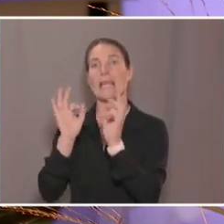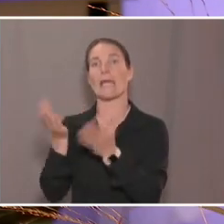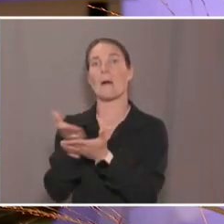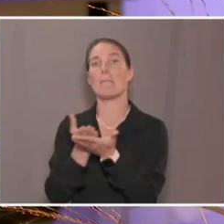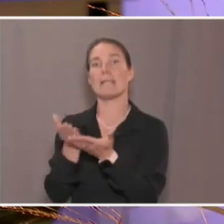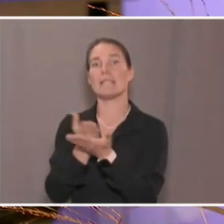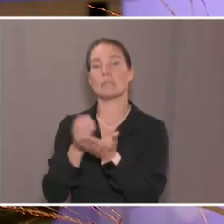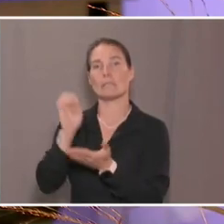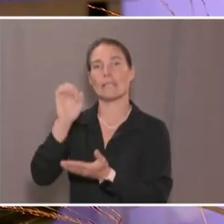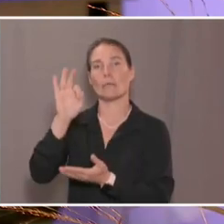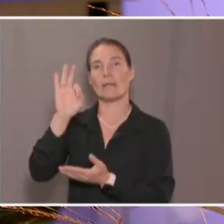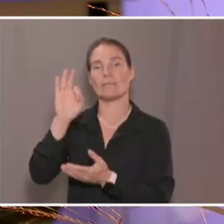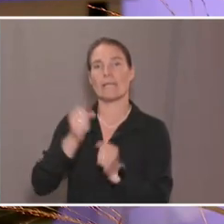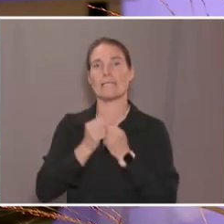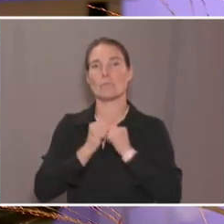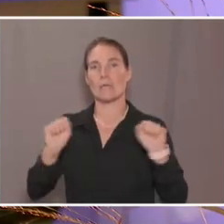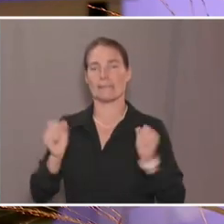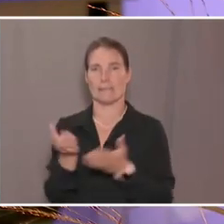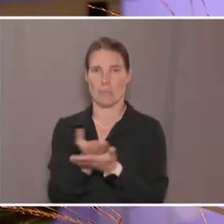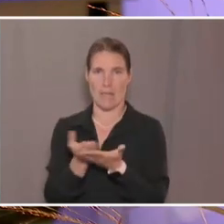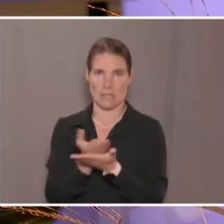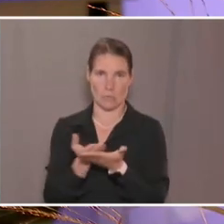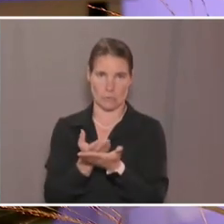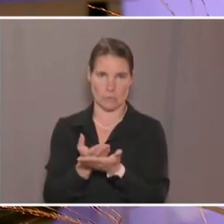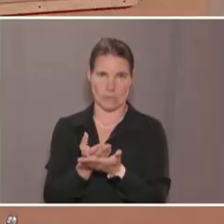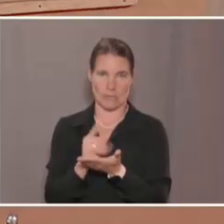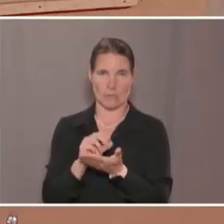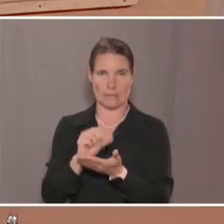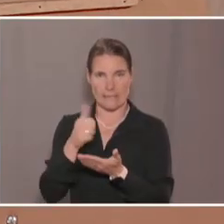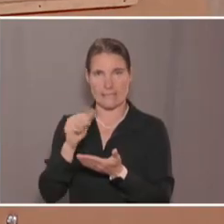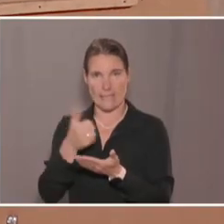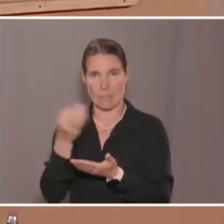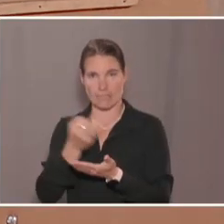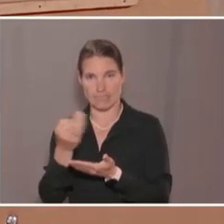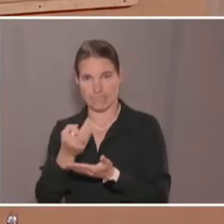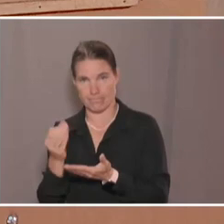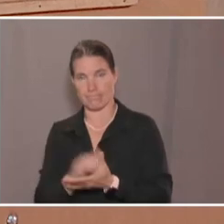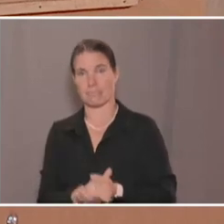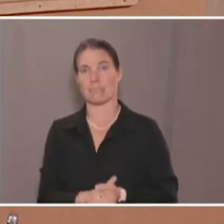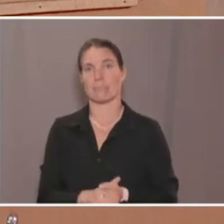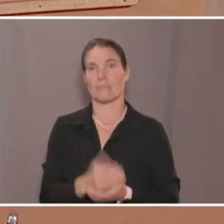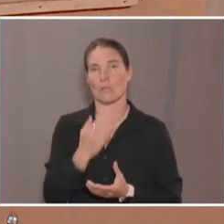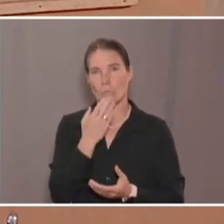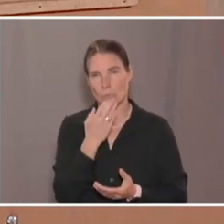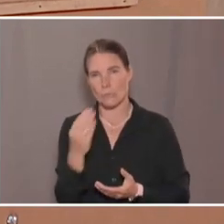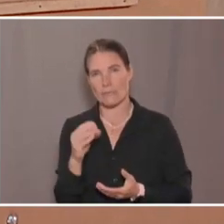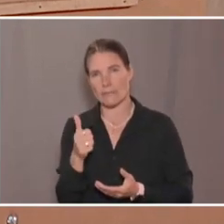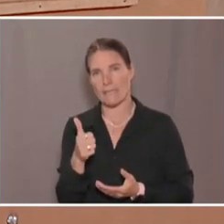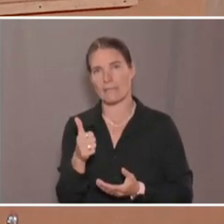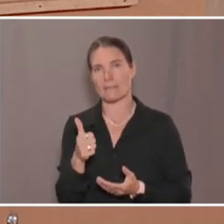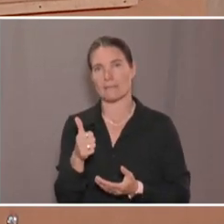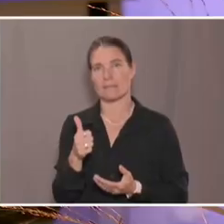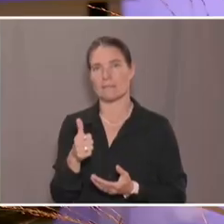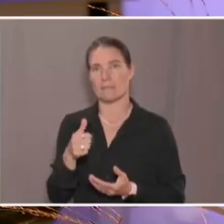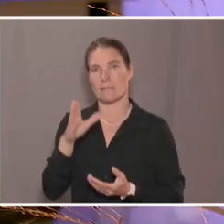der EOF im Bereich der Demokratiebildung. Auch das sehr, sehr notwendig. Ich begrüße es sehr, dass sich die Hochschule entschieden hat,